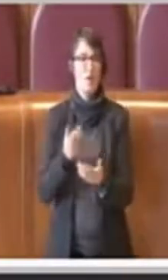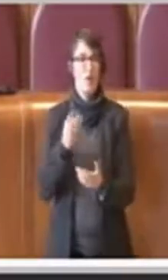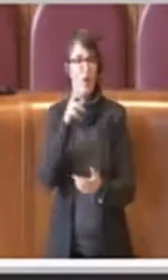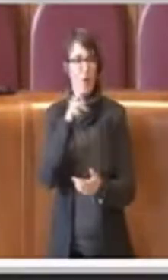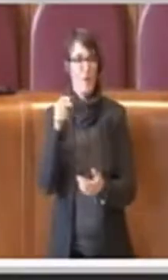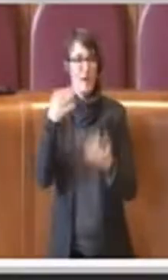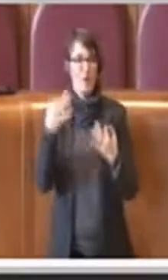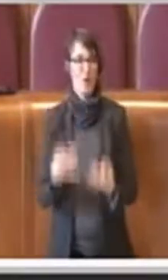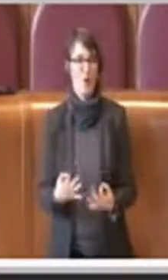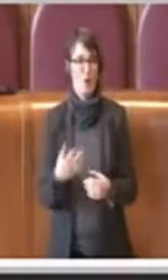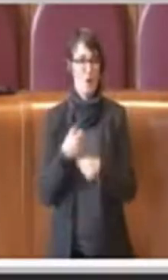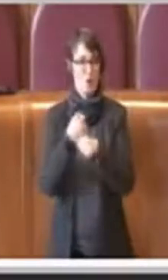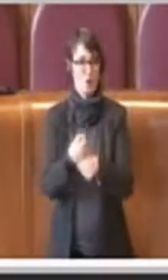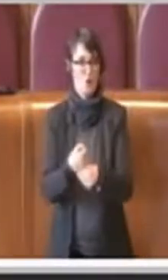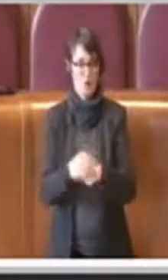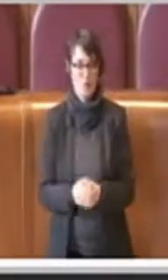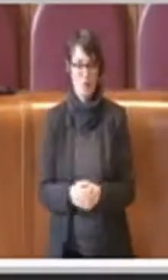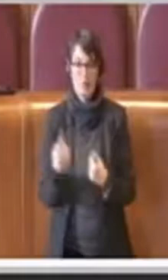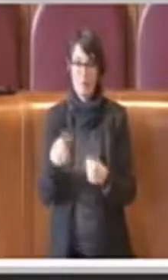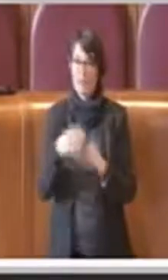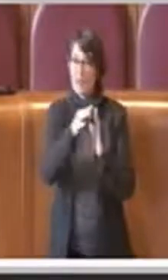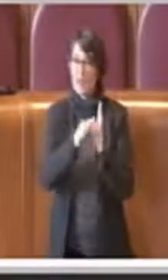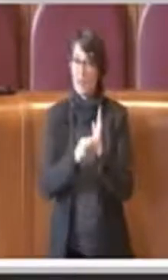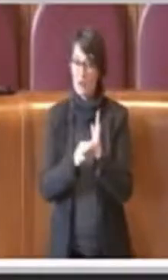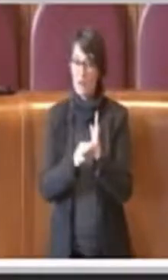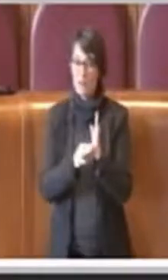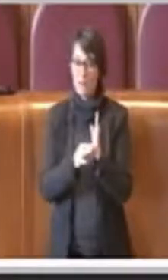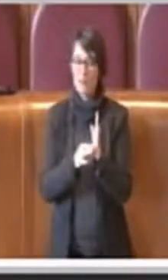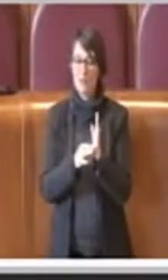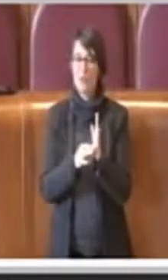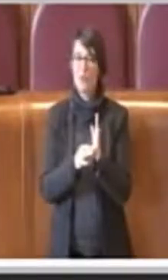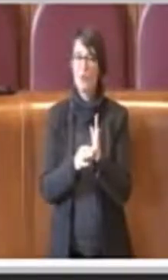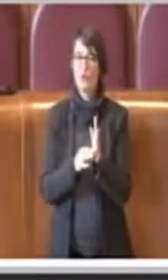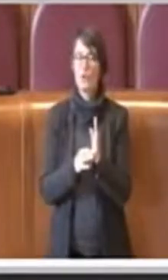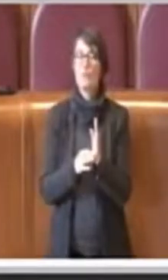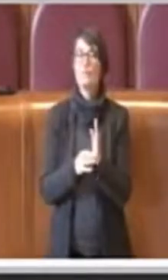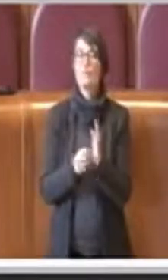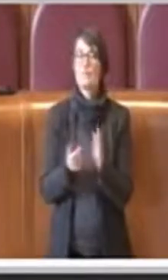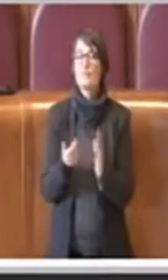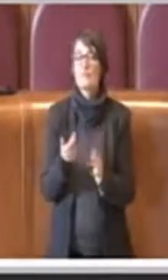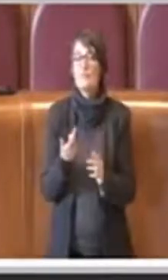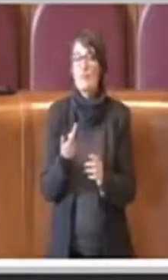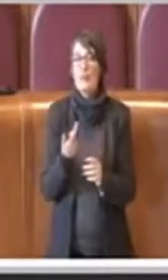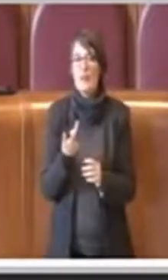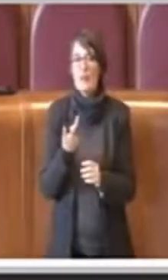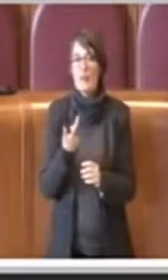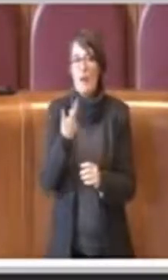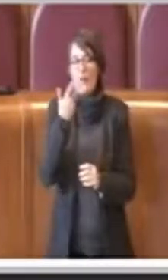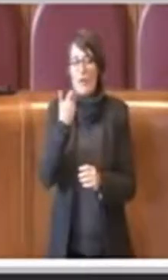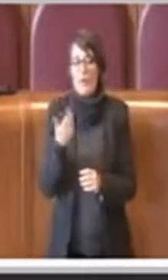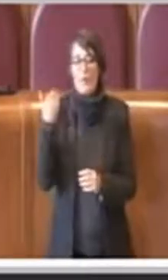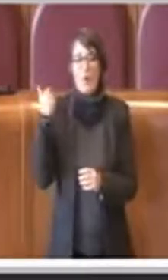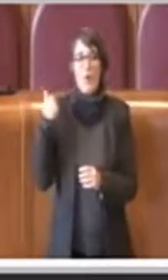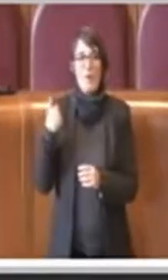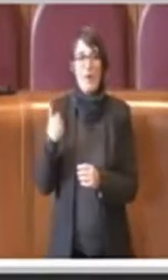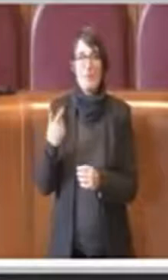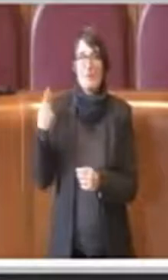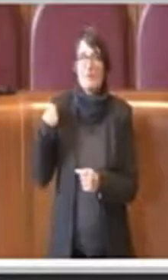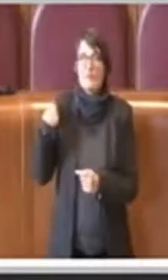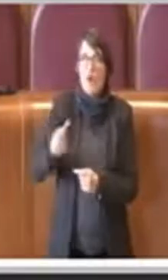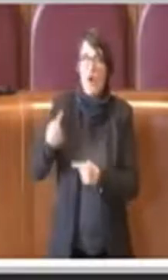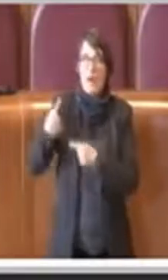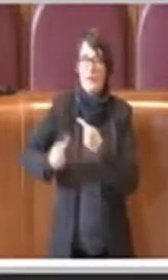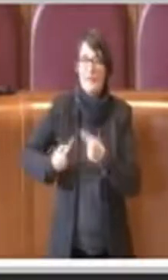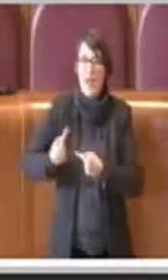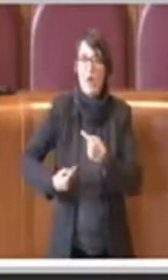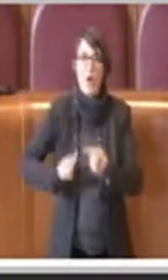pertanto, si vuole restituire a quello che nei secoli è stato lo stigma di appartenenza più ambito del mondo e